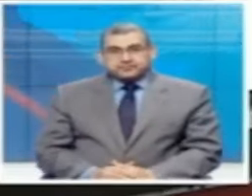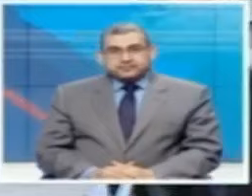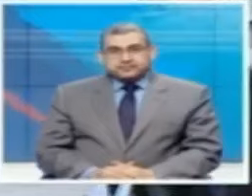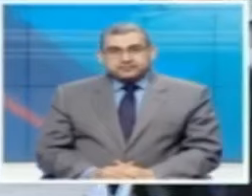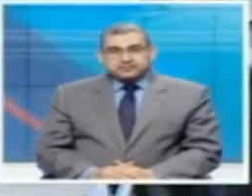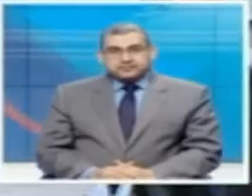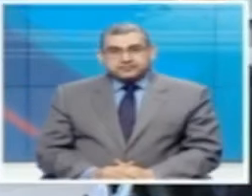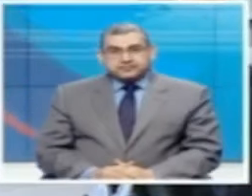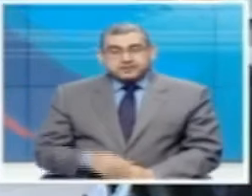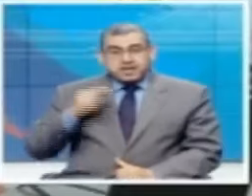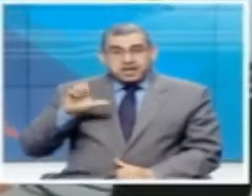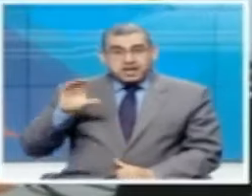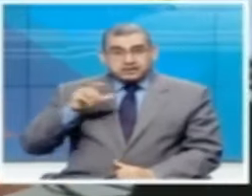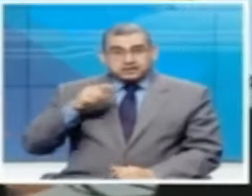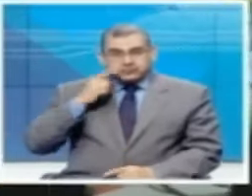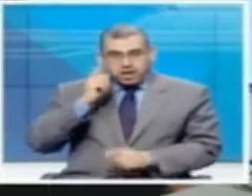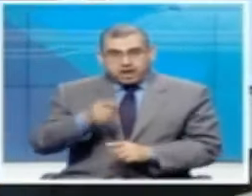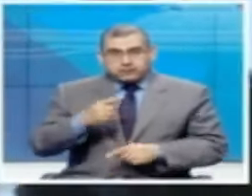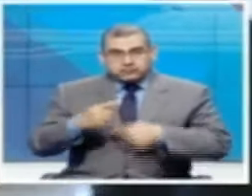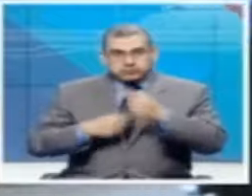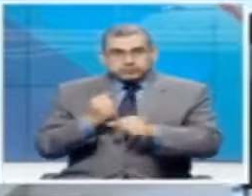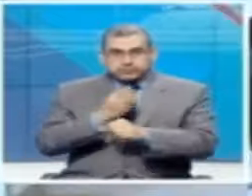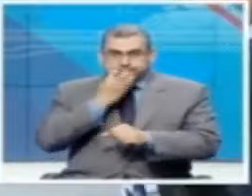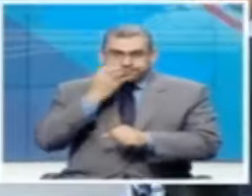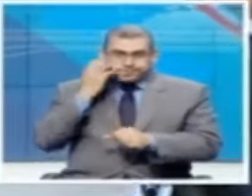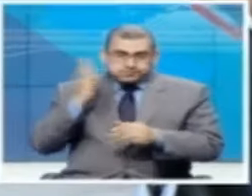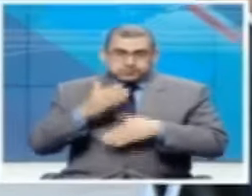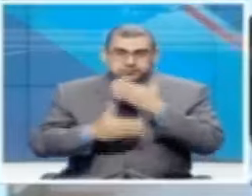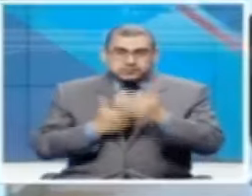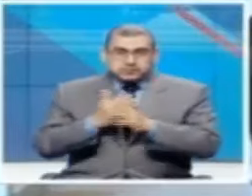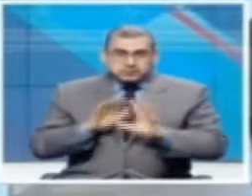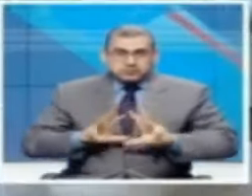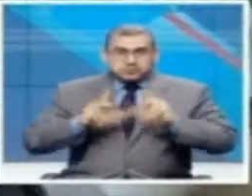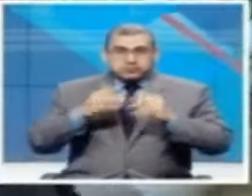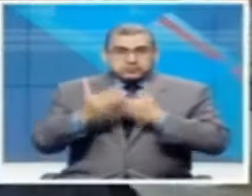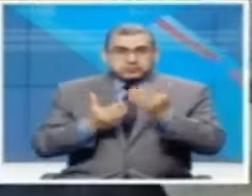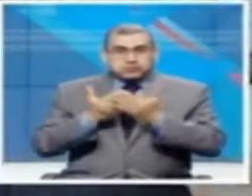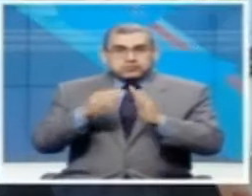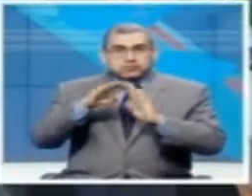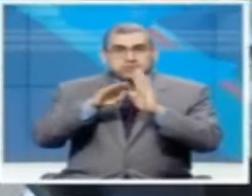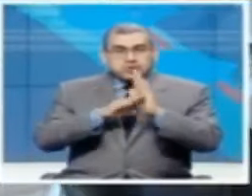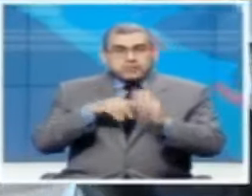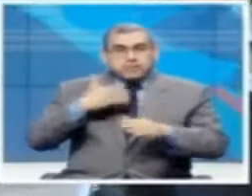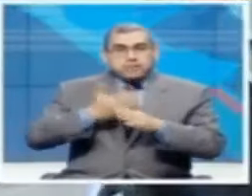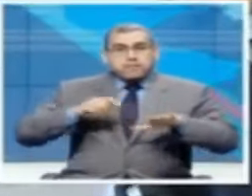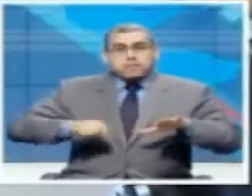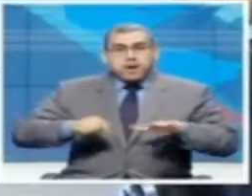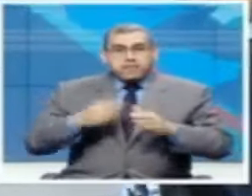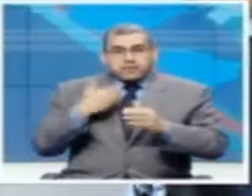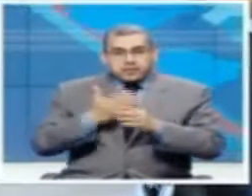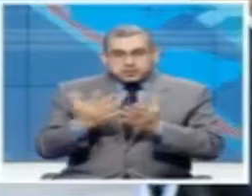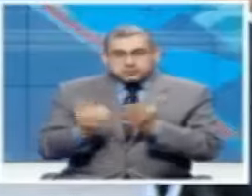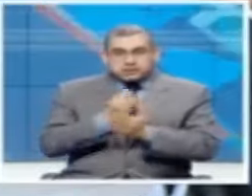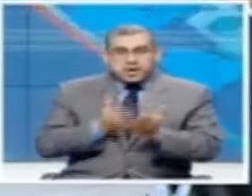العناوين الرئيس عبد الفتاح السيسي يوجه بمواصله العمل المكثف في جهود التطوير والتحسين لمنظومه التقاضي